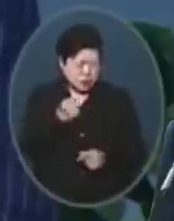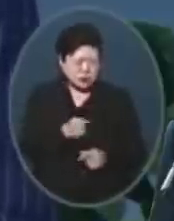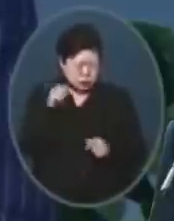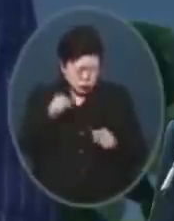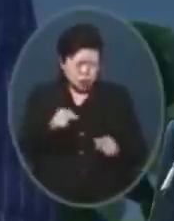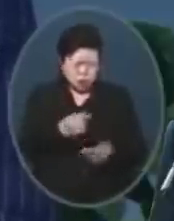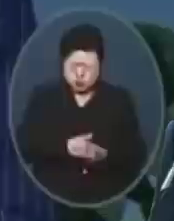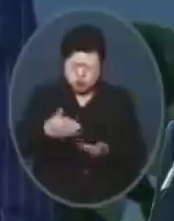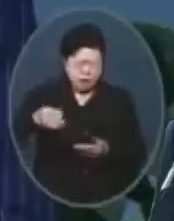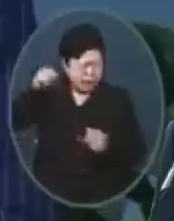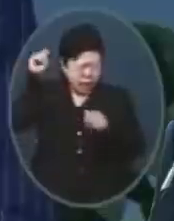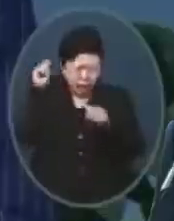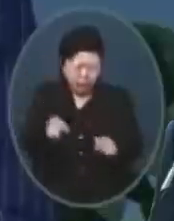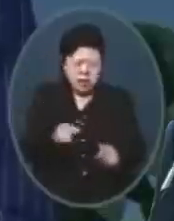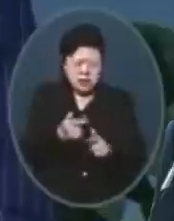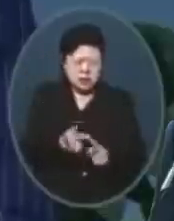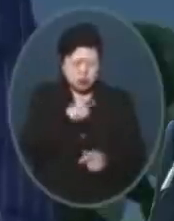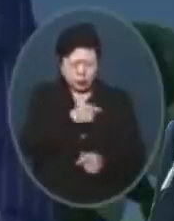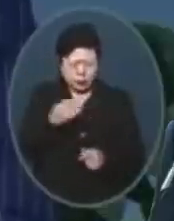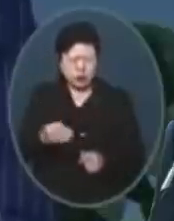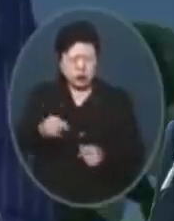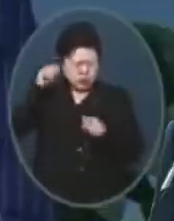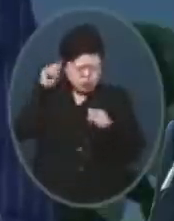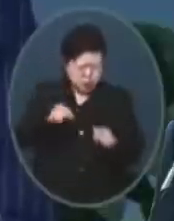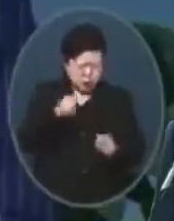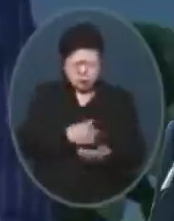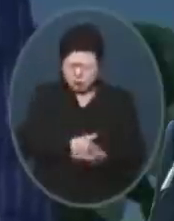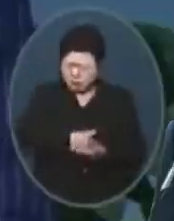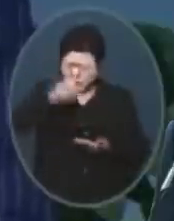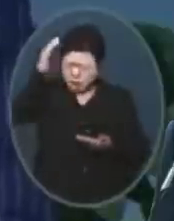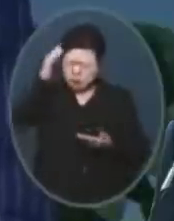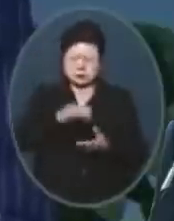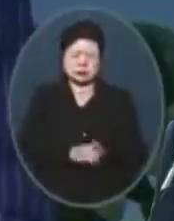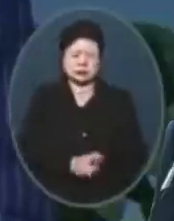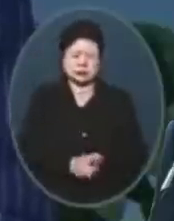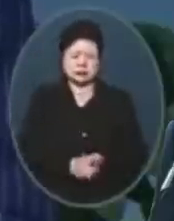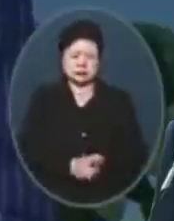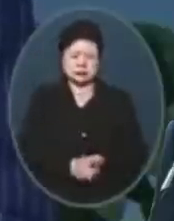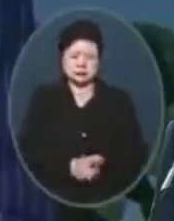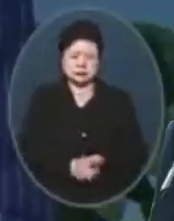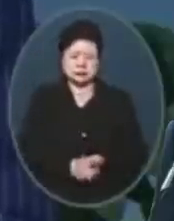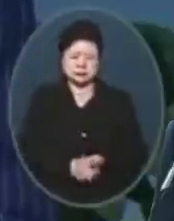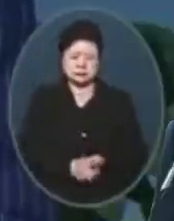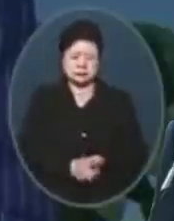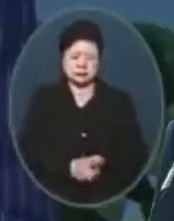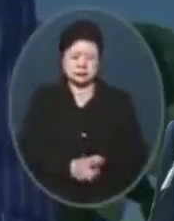물러가라. 예수님의 보혈로 명하느니 물러갈지어다.